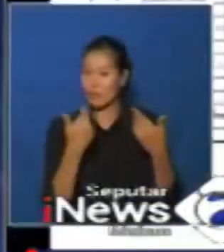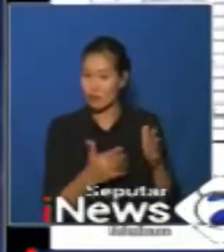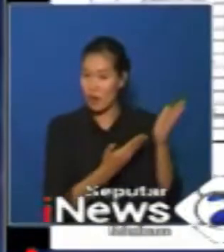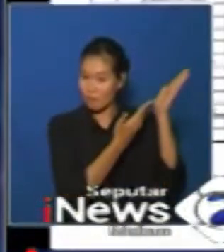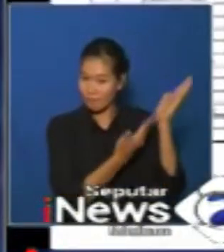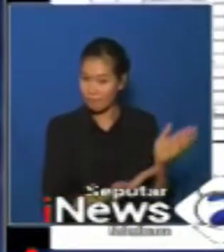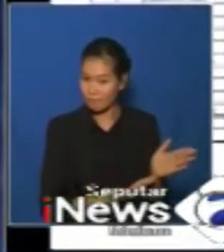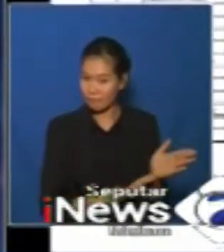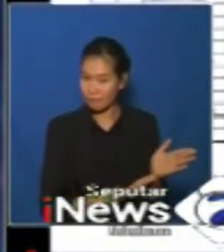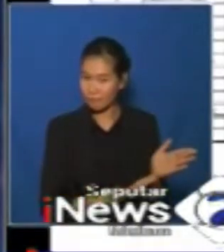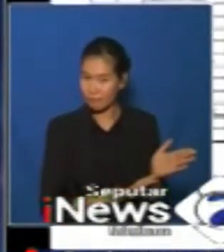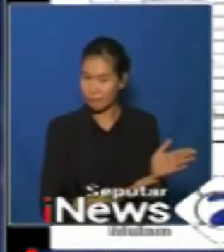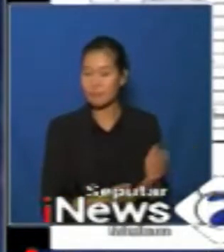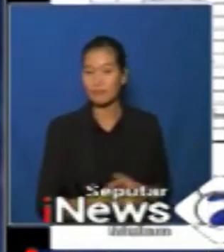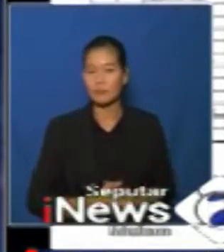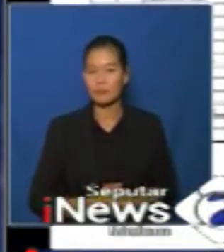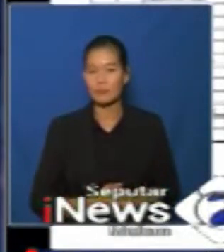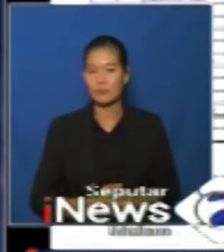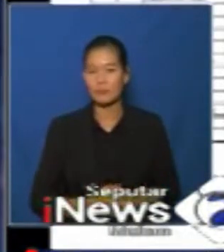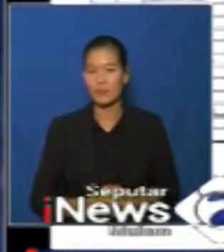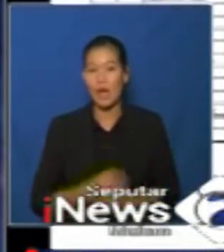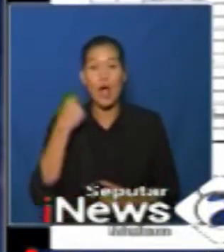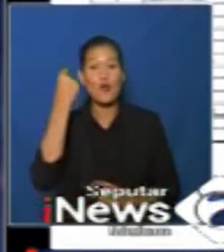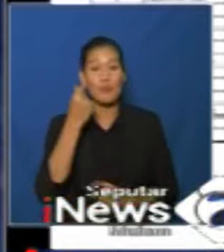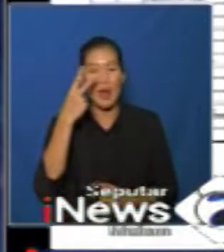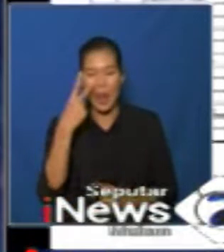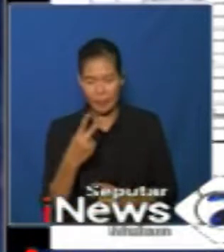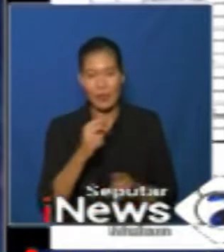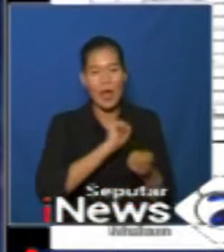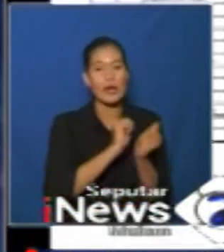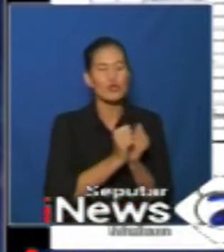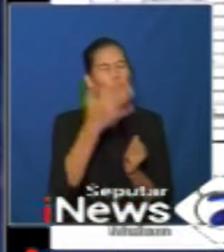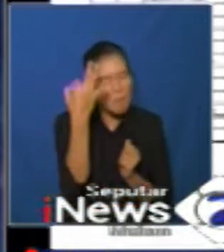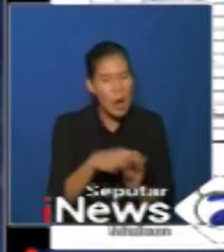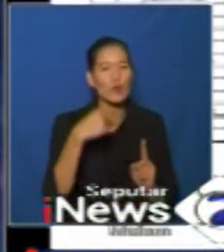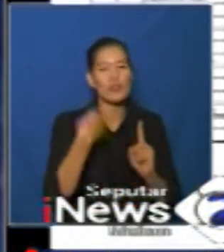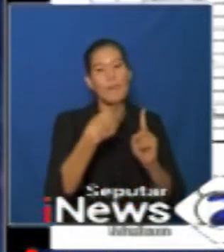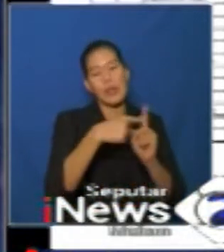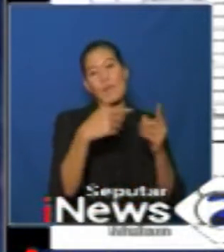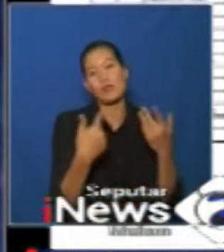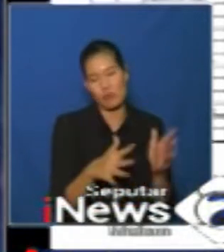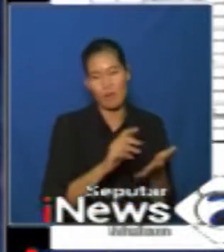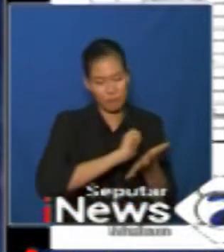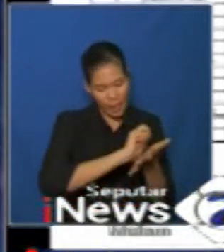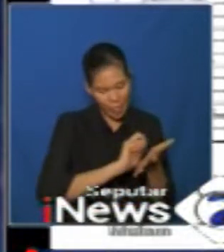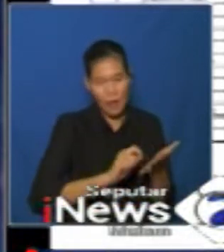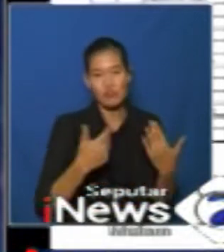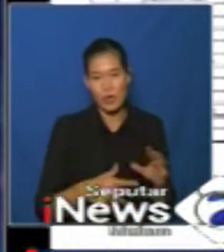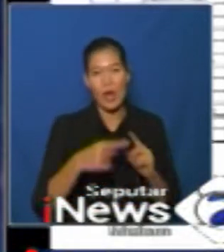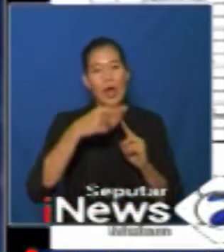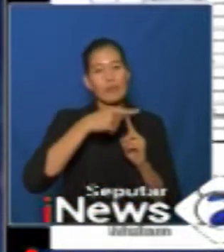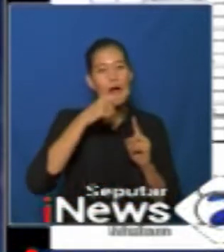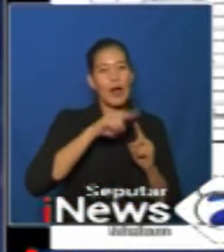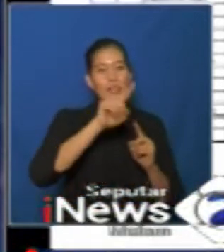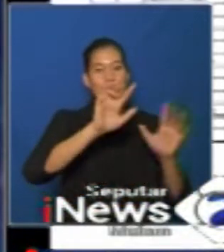Hai besar saya sampaikan bahwa ada penambahan kasus baru yang kita catat dari tanggal